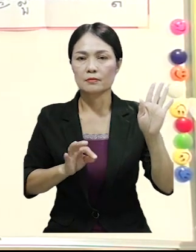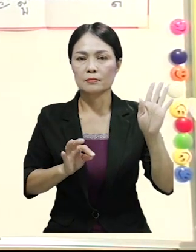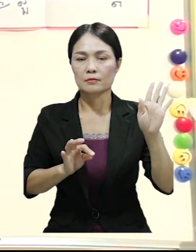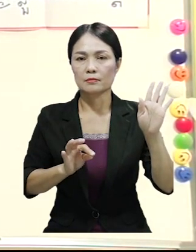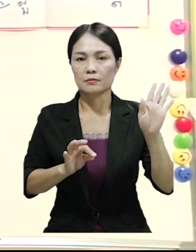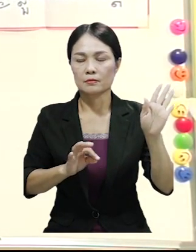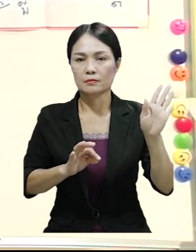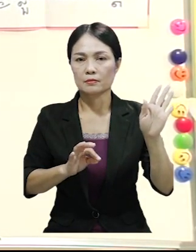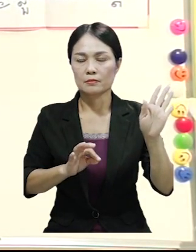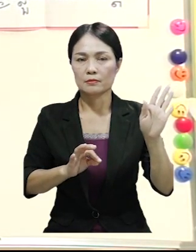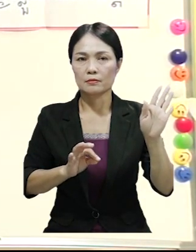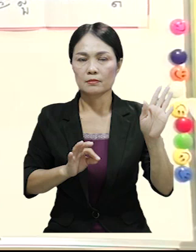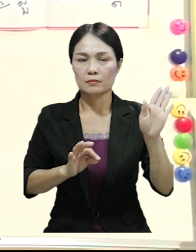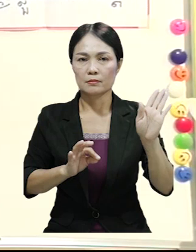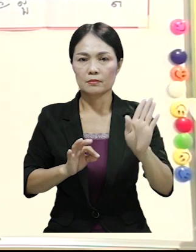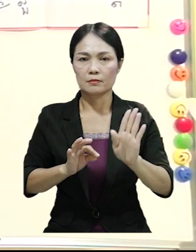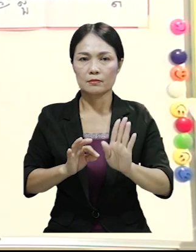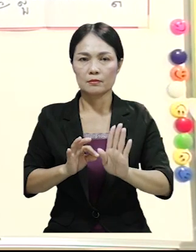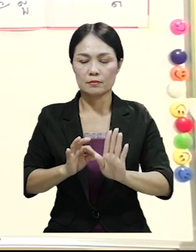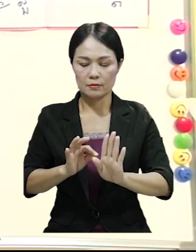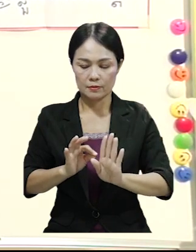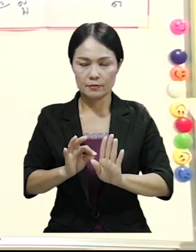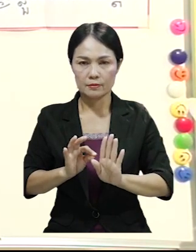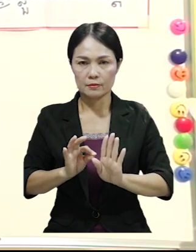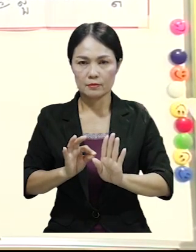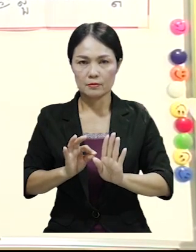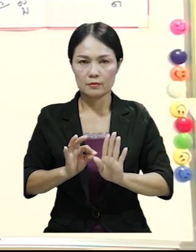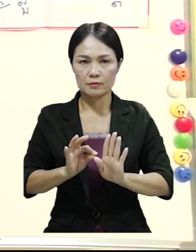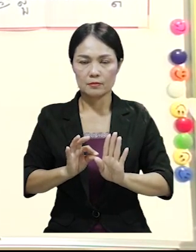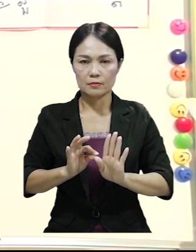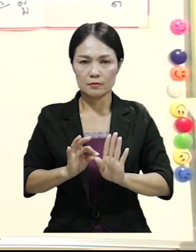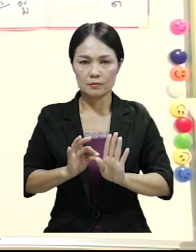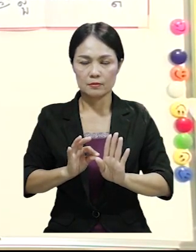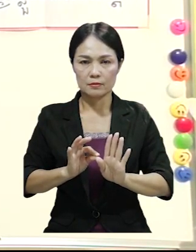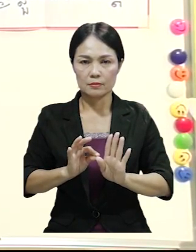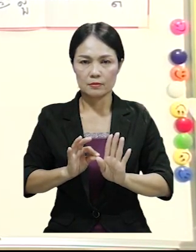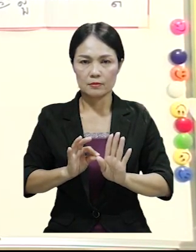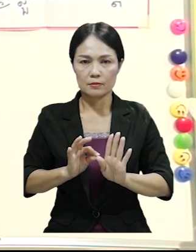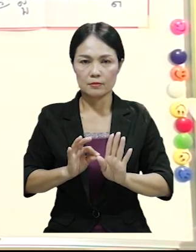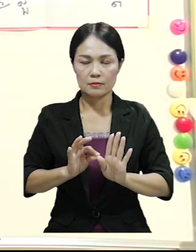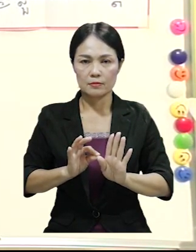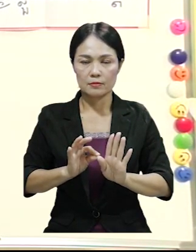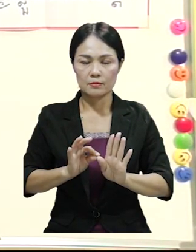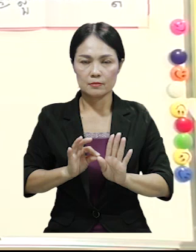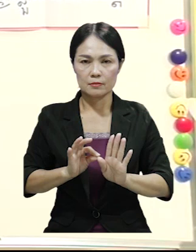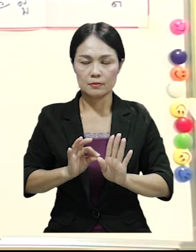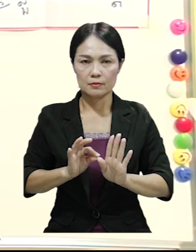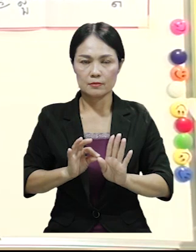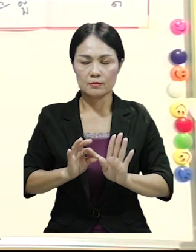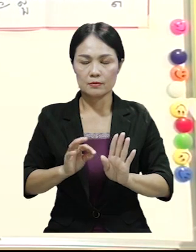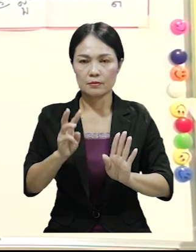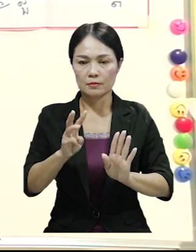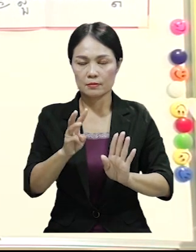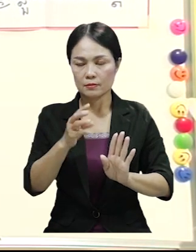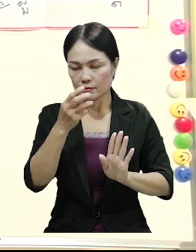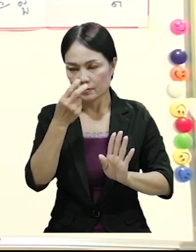ចុងដង្ហើមអញ្ចឹងគឺយើងដាក់ដៃឆ្វេងចុះមកត្រឹមដៃស្ដាំដែលនៅត្រឹមចុងដង្ហើមដល់ចង្វាក់ទី3ភ្នែ